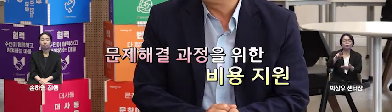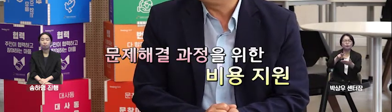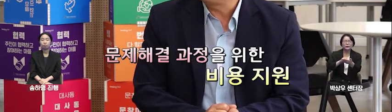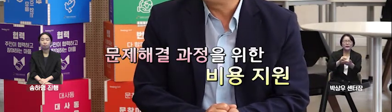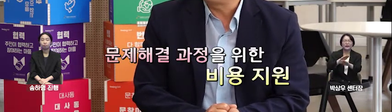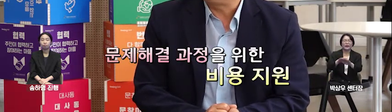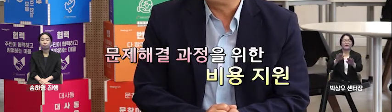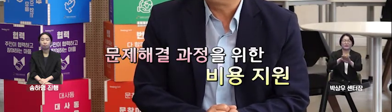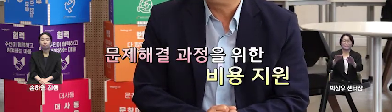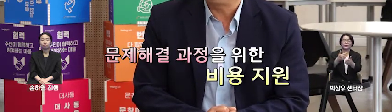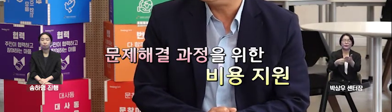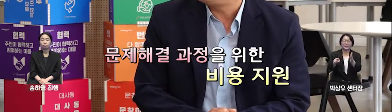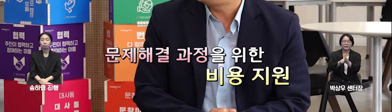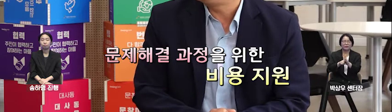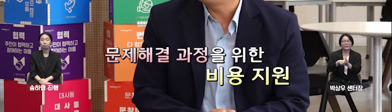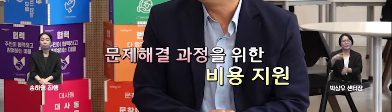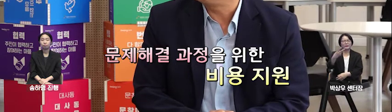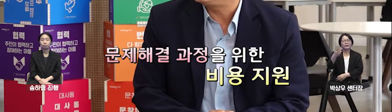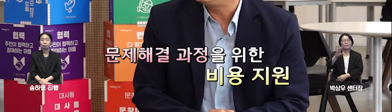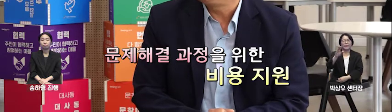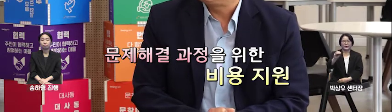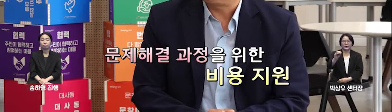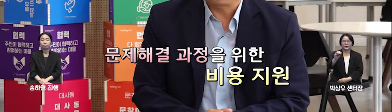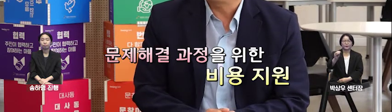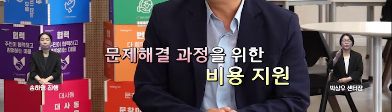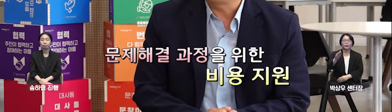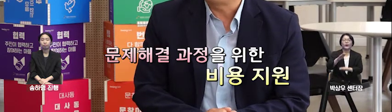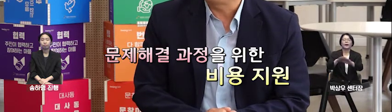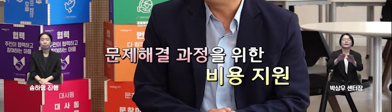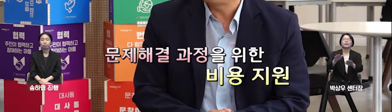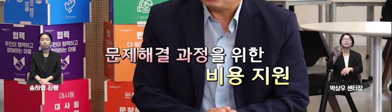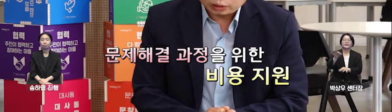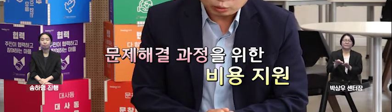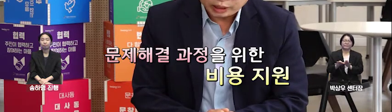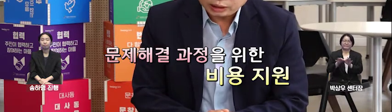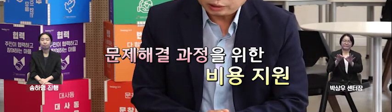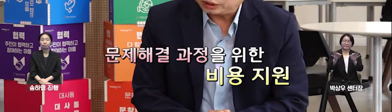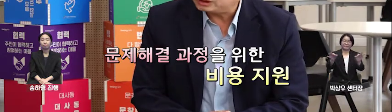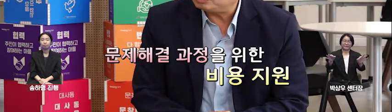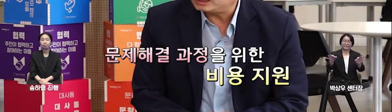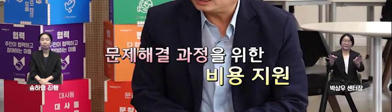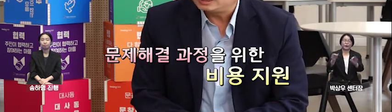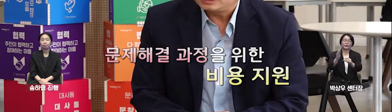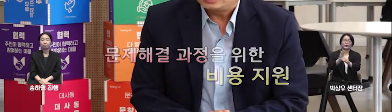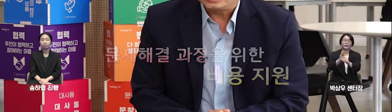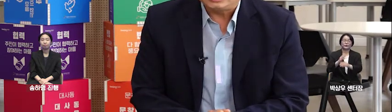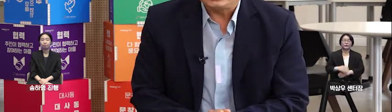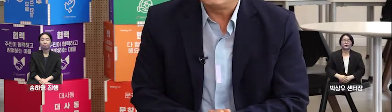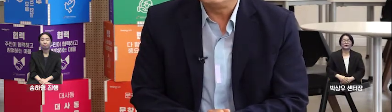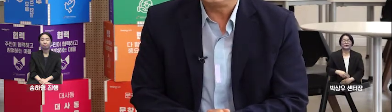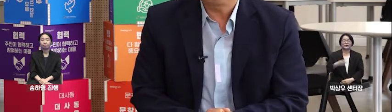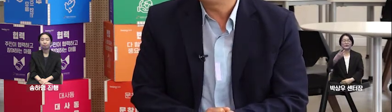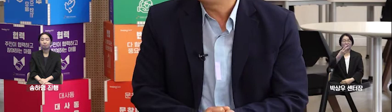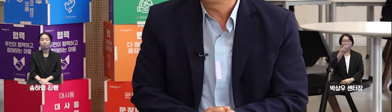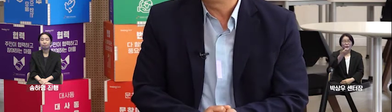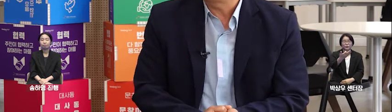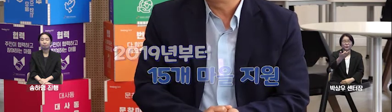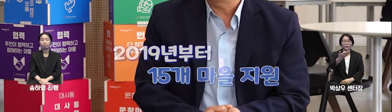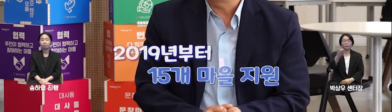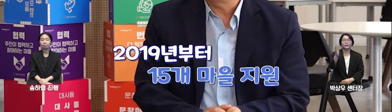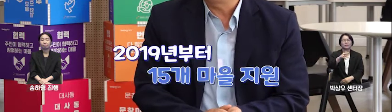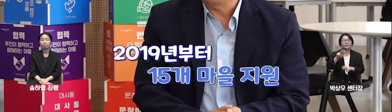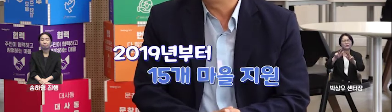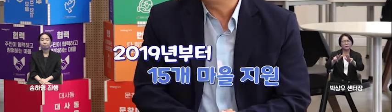문제 해결 과정을 위해서 한 2천만 원 정도의 해결 비용들을 지원을 좀 해드리고 있습니다.